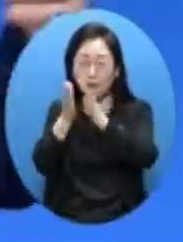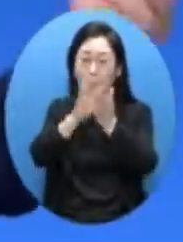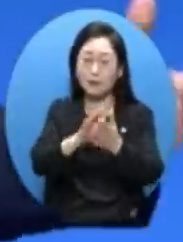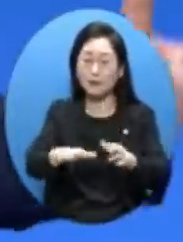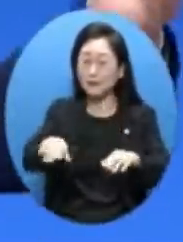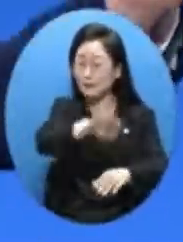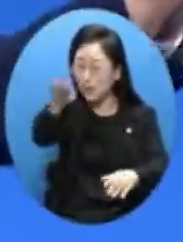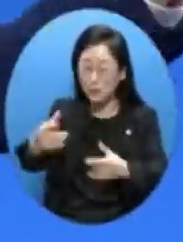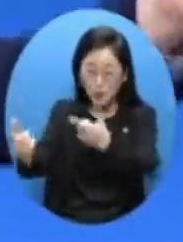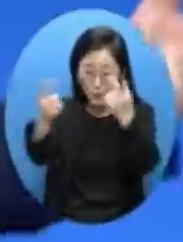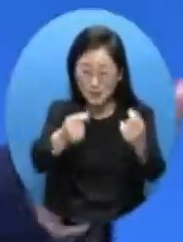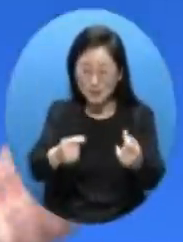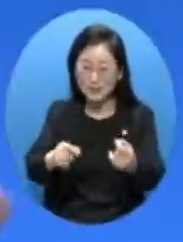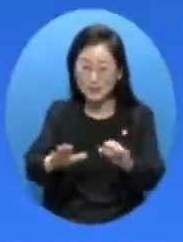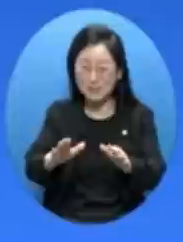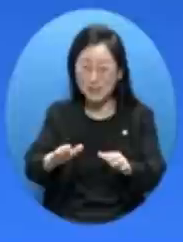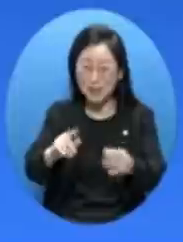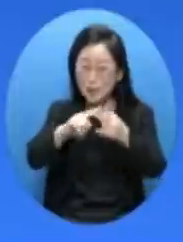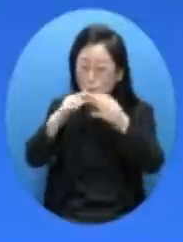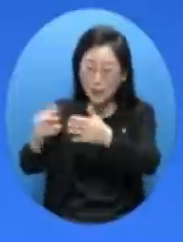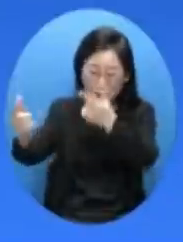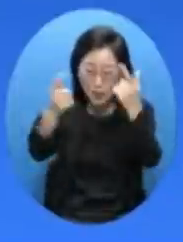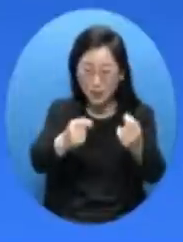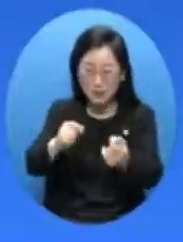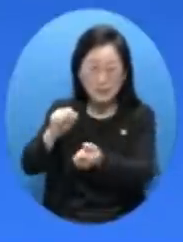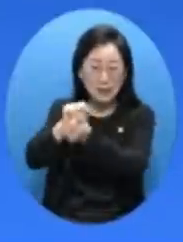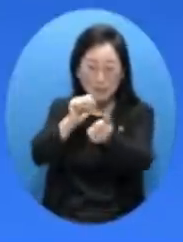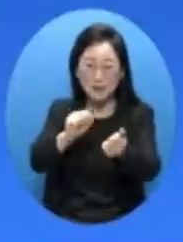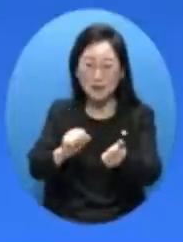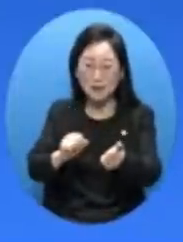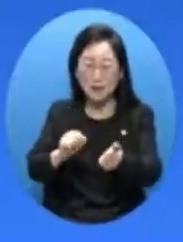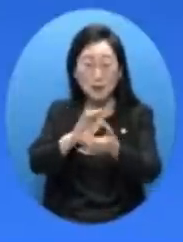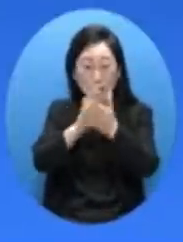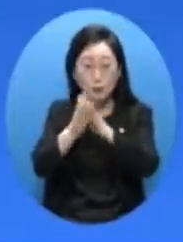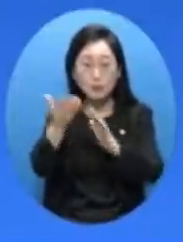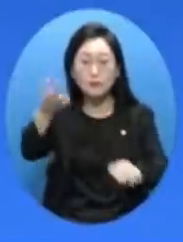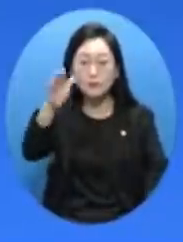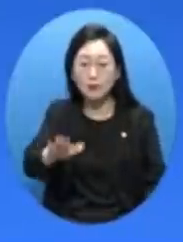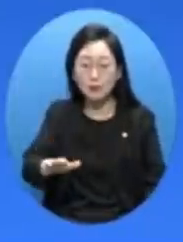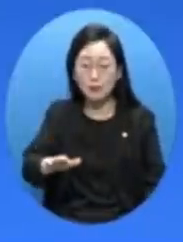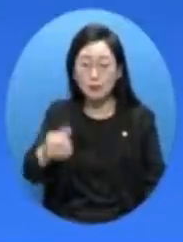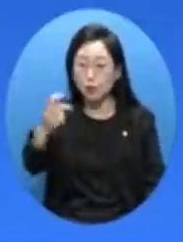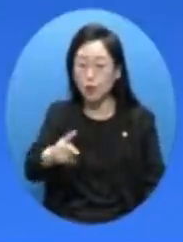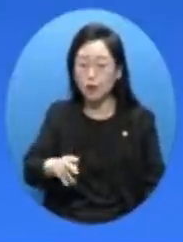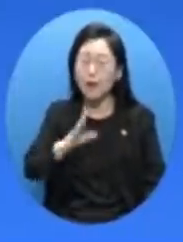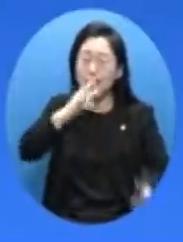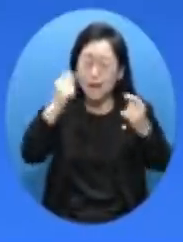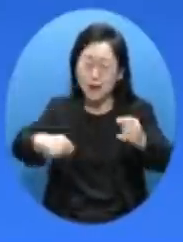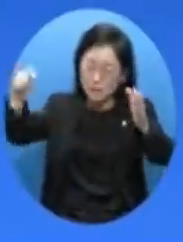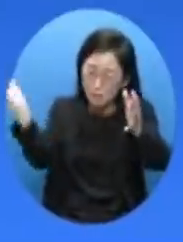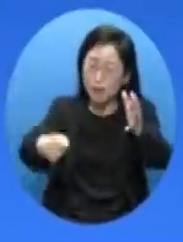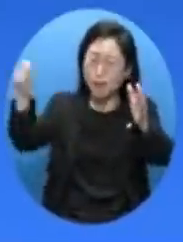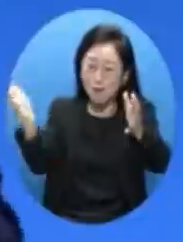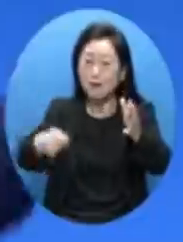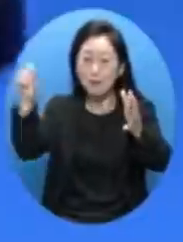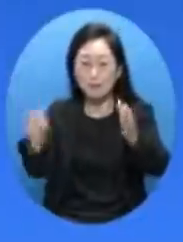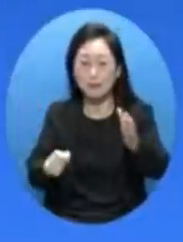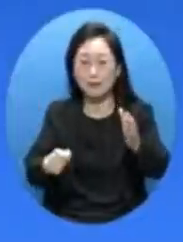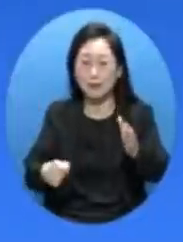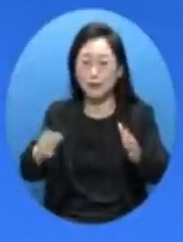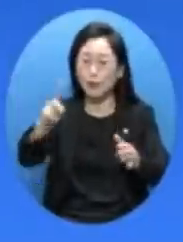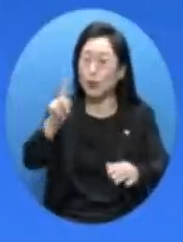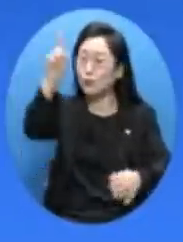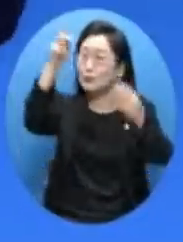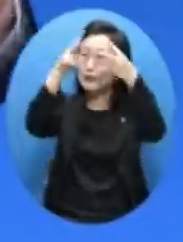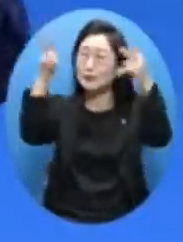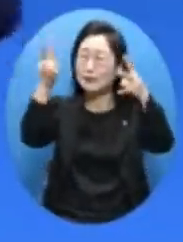다 순복음교회에 가서 어느 교회나 다 박수 치지만 박수도 치고 또 앞에는 큰 불 가도록 불을 치고 또 발코니에는